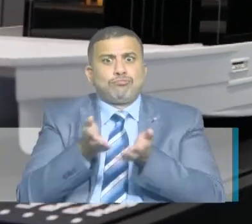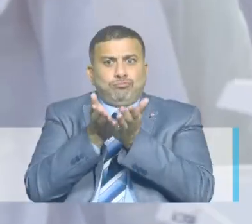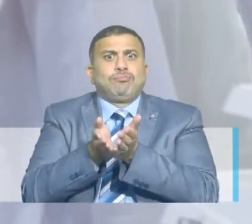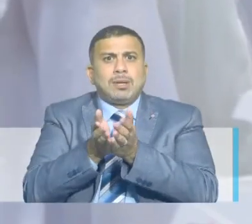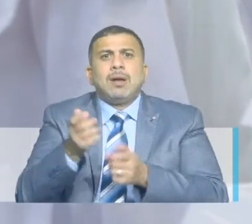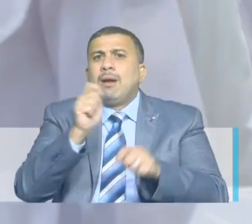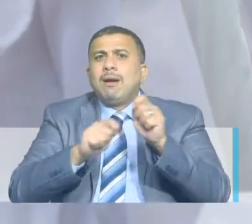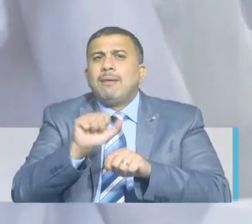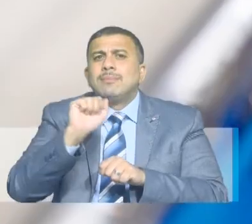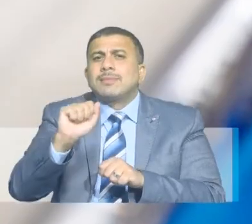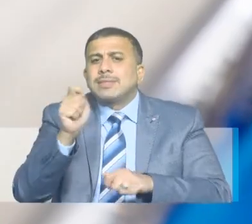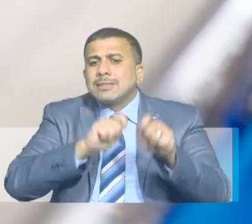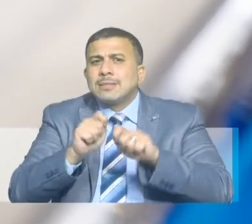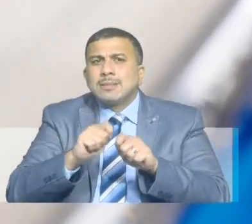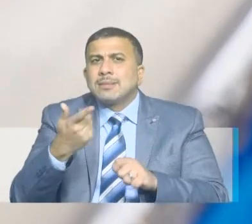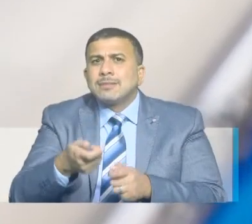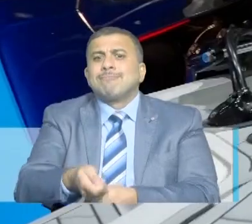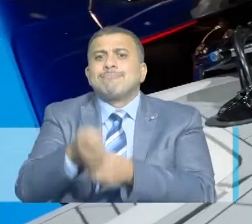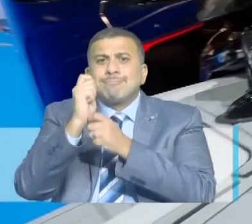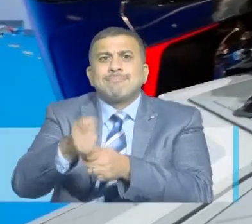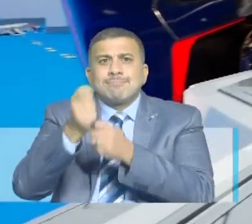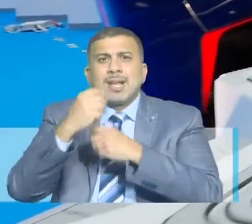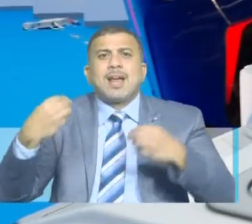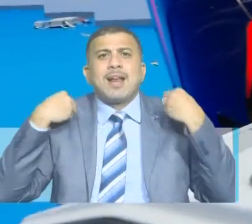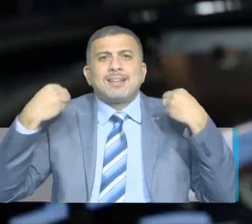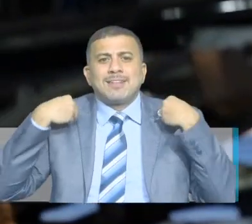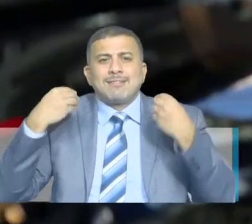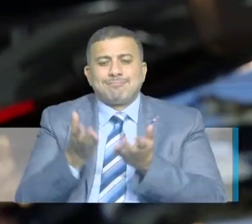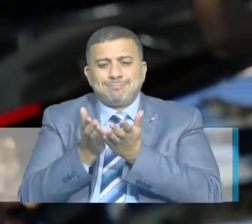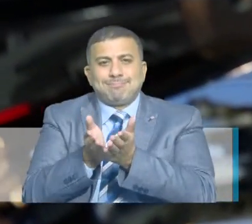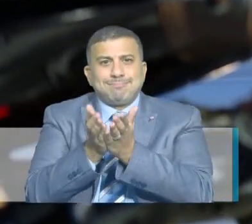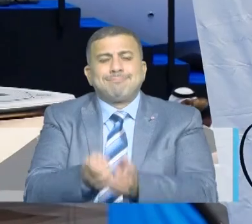المستخدمه في قطاعات تصنيع معدات الصيد والرياضات المائيه